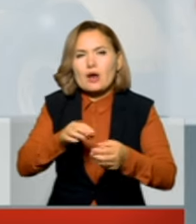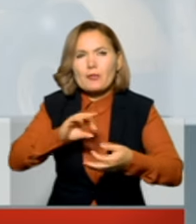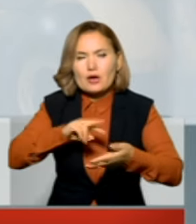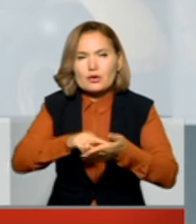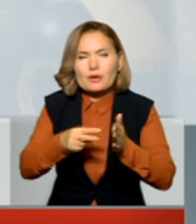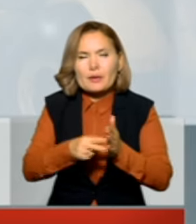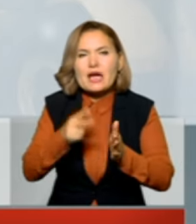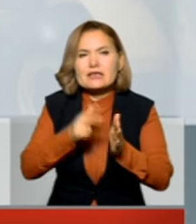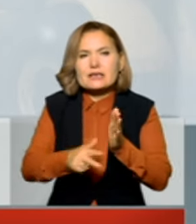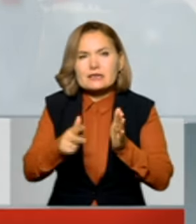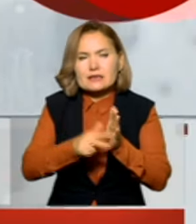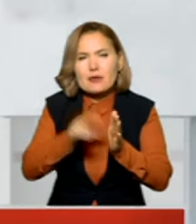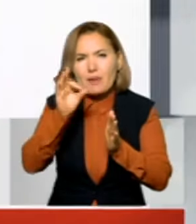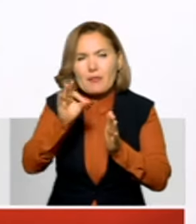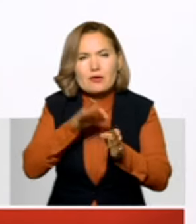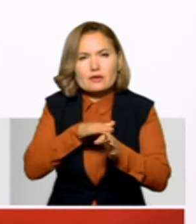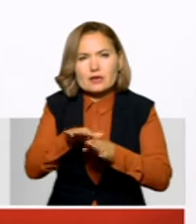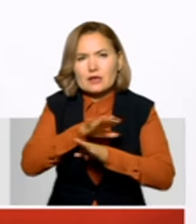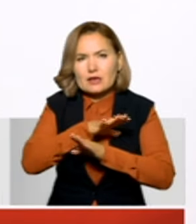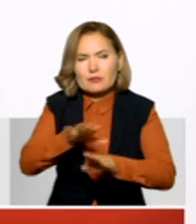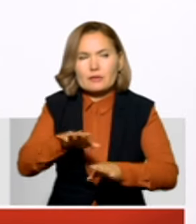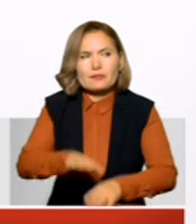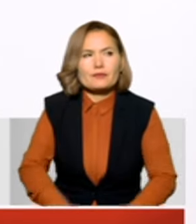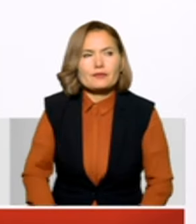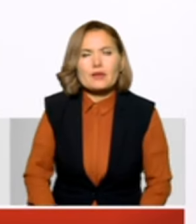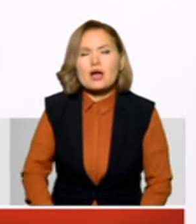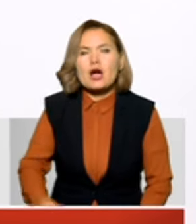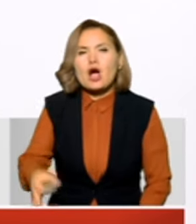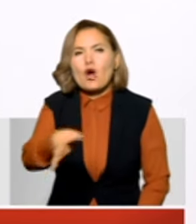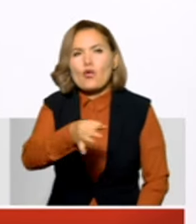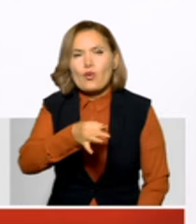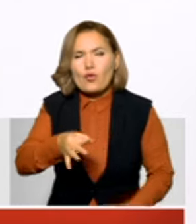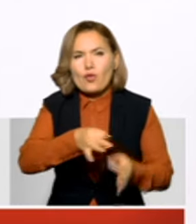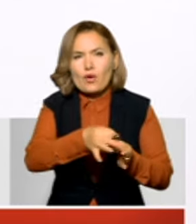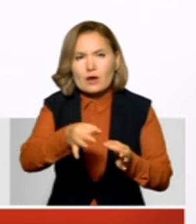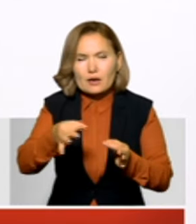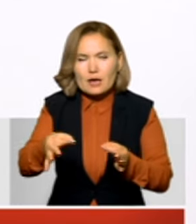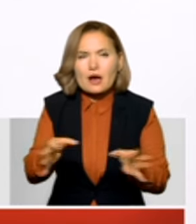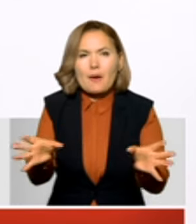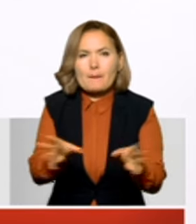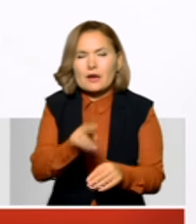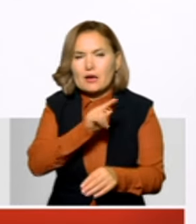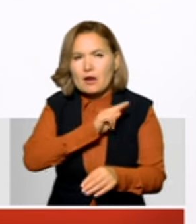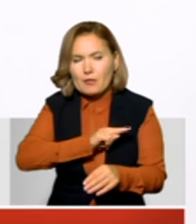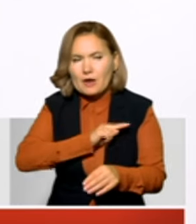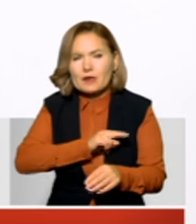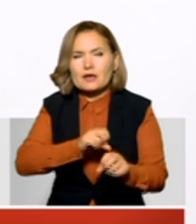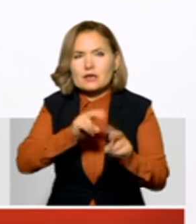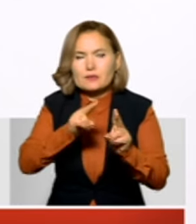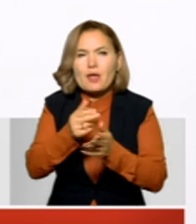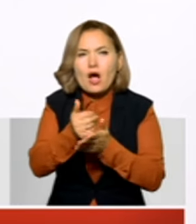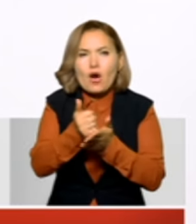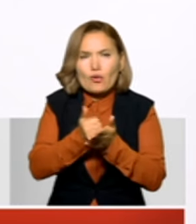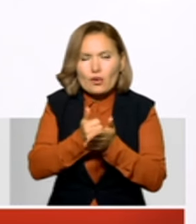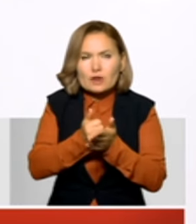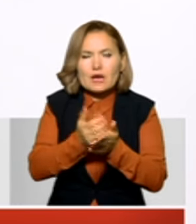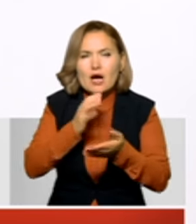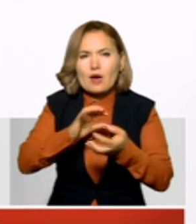жоспардың 88% орындалмаған. Өңірлермен бірлесіп, жедел штабты құрды.